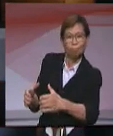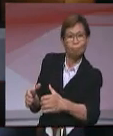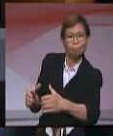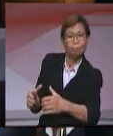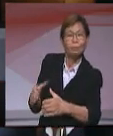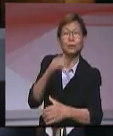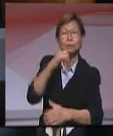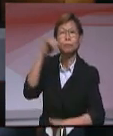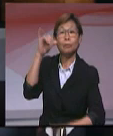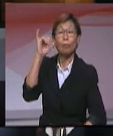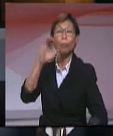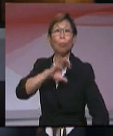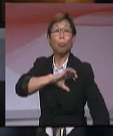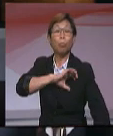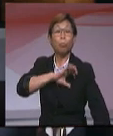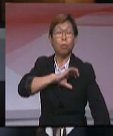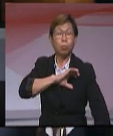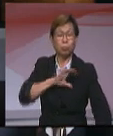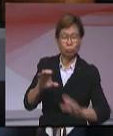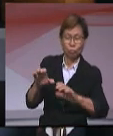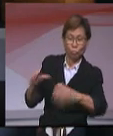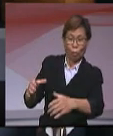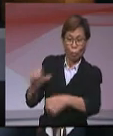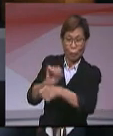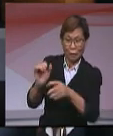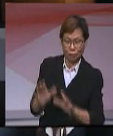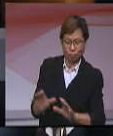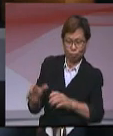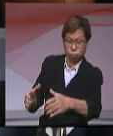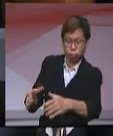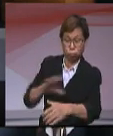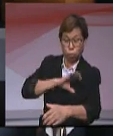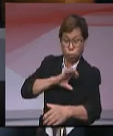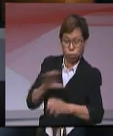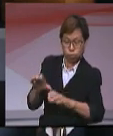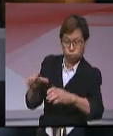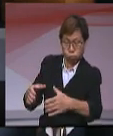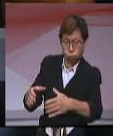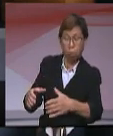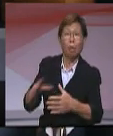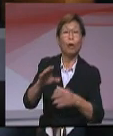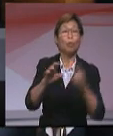PDRM melalui Task Force Operasi Pematuhan melibatkan